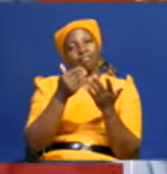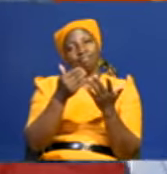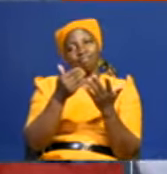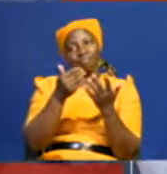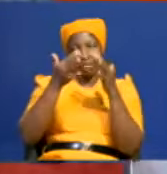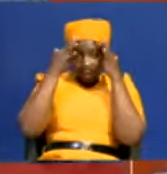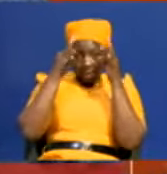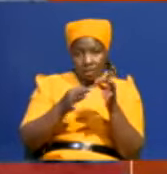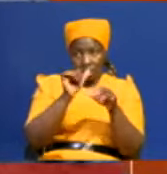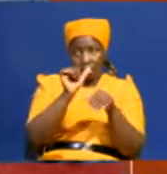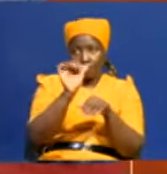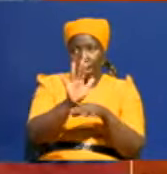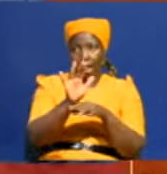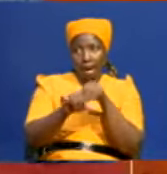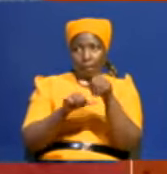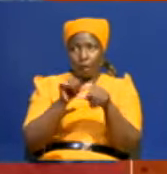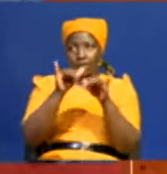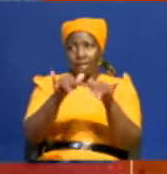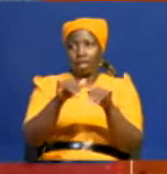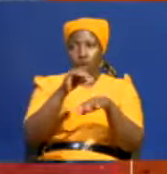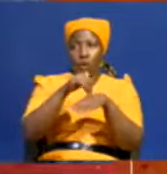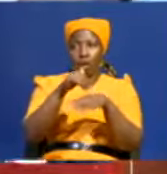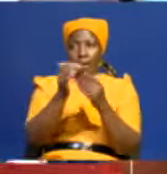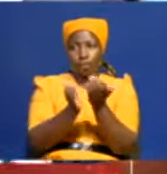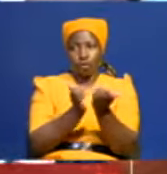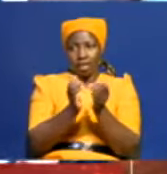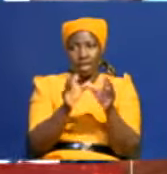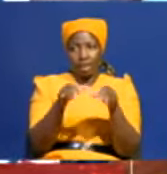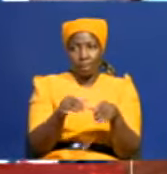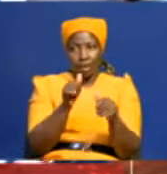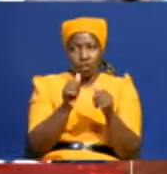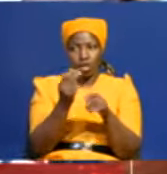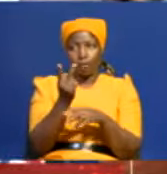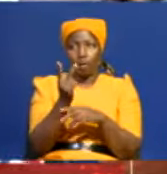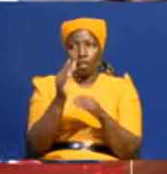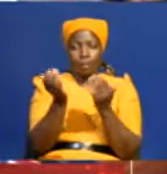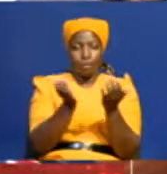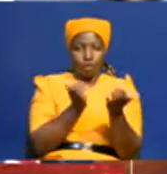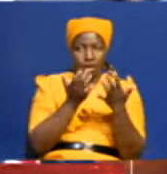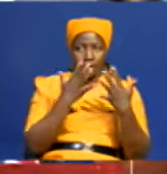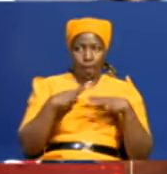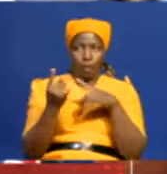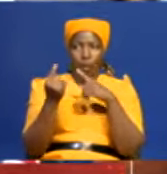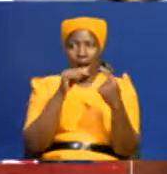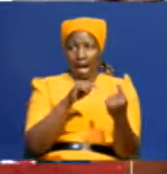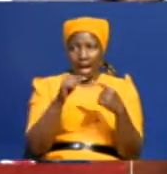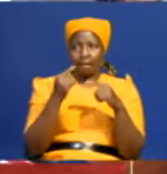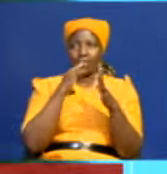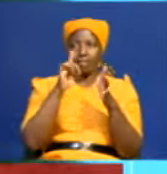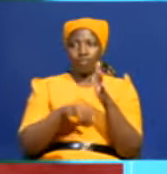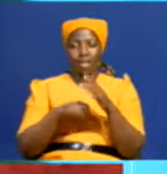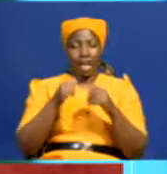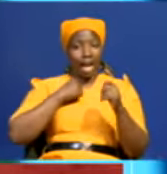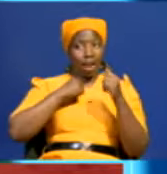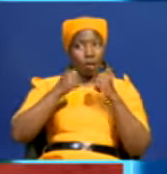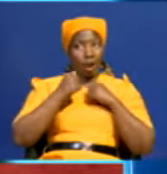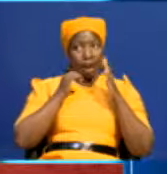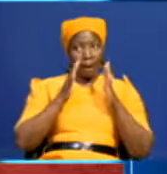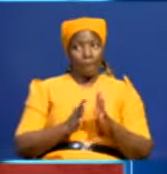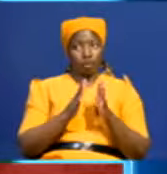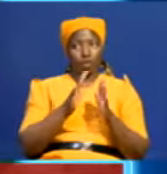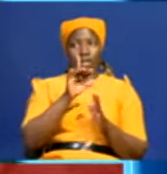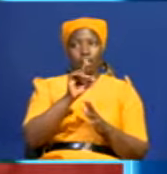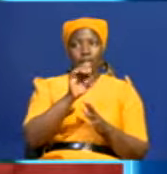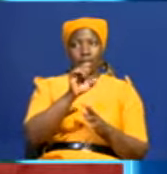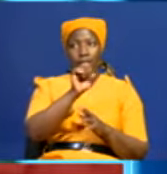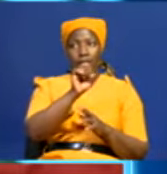Online Limited ambayo imekuwa ikizozaniwa na wafanyabiashara hao wawili, alisema kampuni hiyo inamilikiwa kihalali na raia wa Rwanda Desire